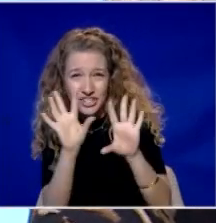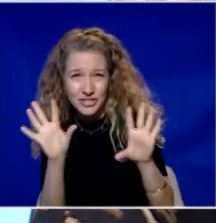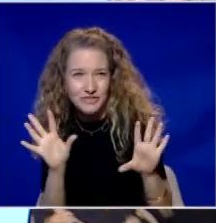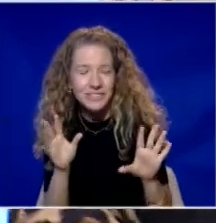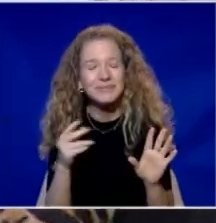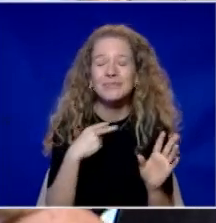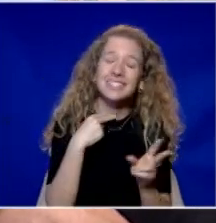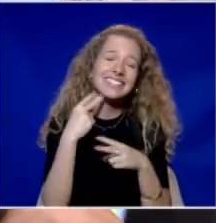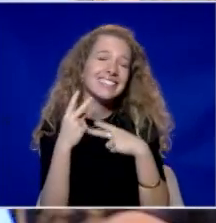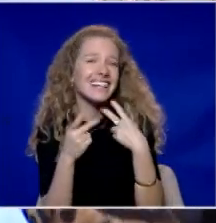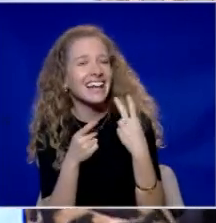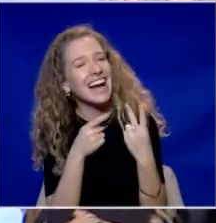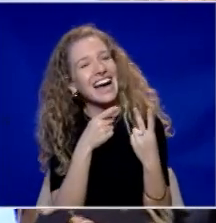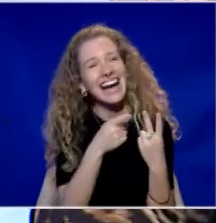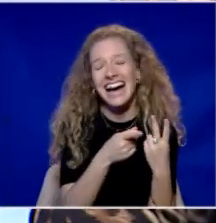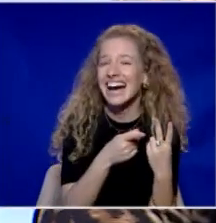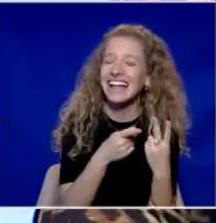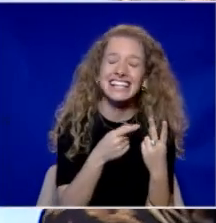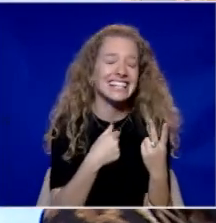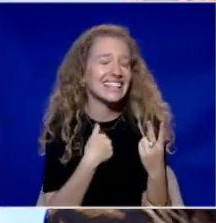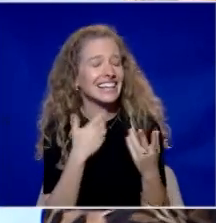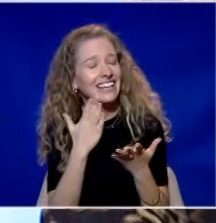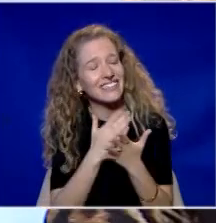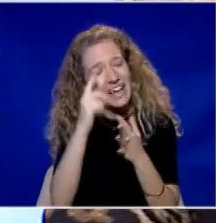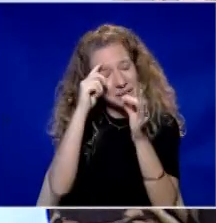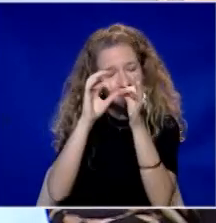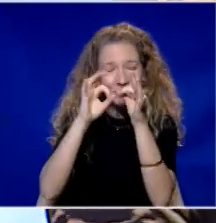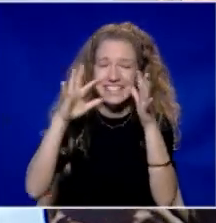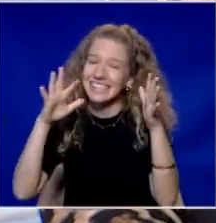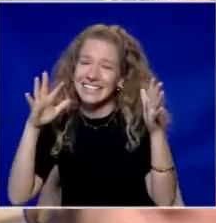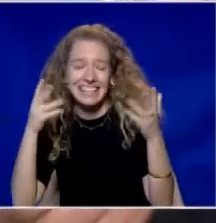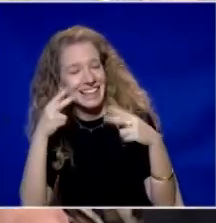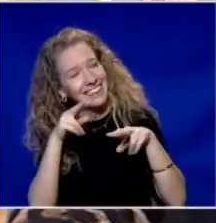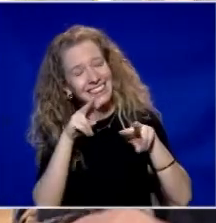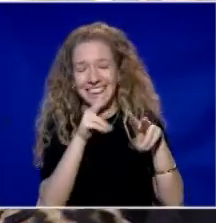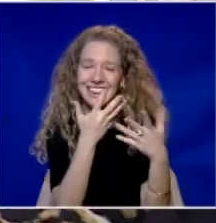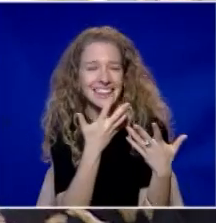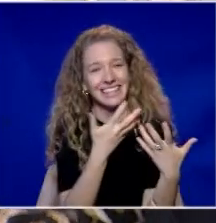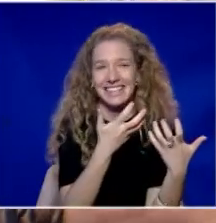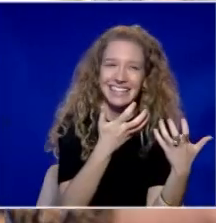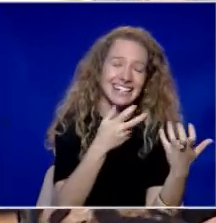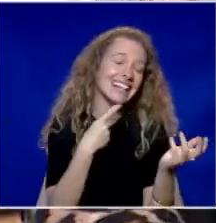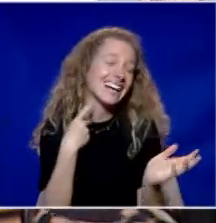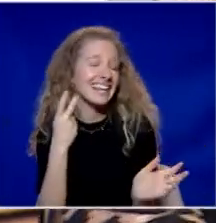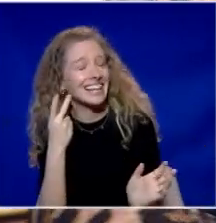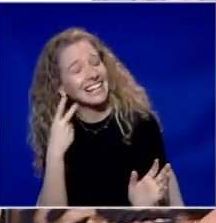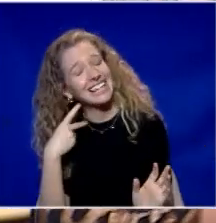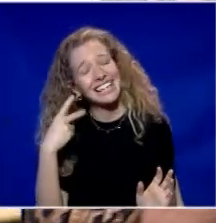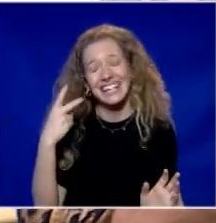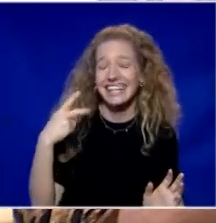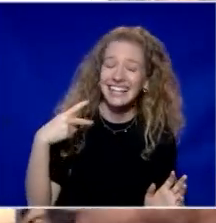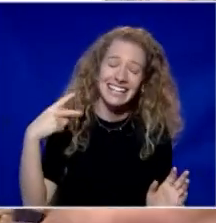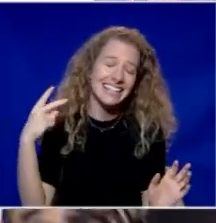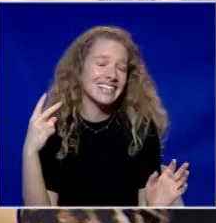הוצאת אותי, הוצאת אותי מקו המחשבה. אני חושבת שפשוט אני לא מן האחוזות והכספים. יש משהו